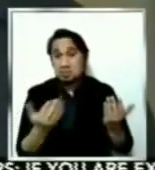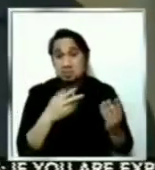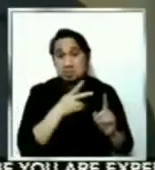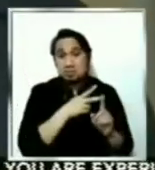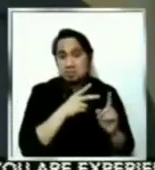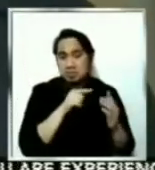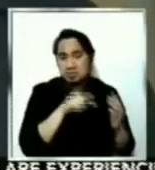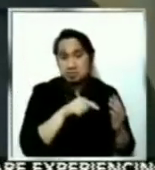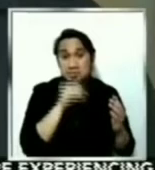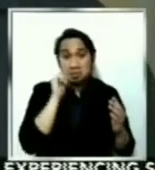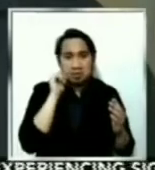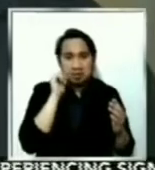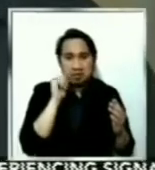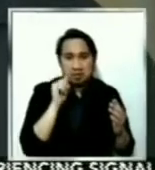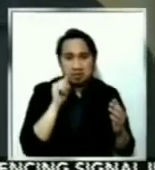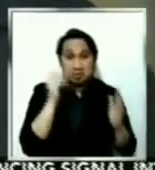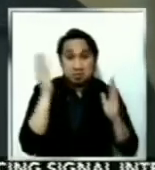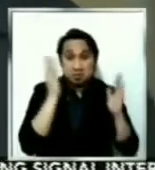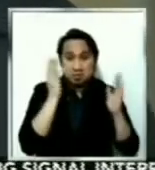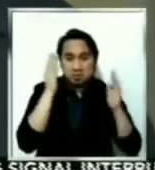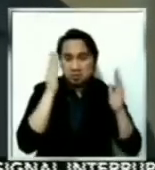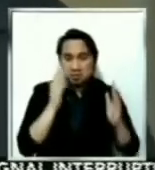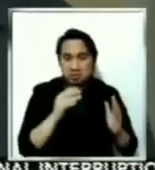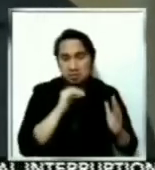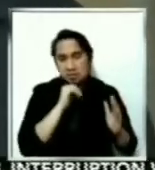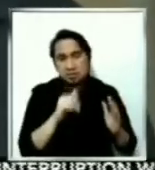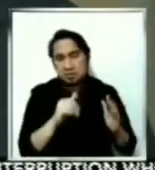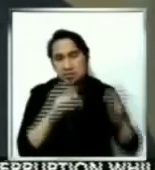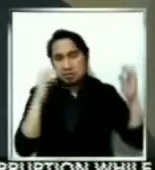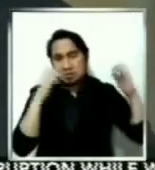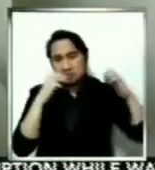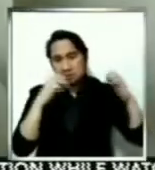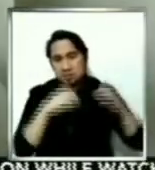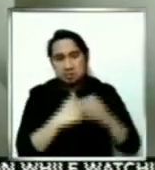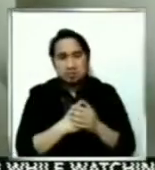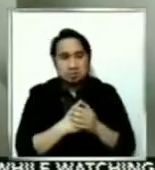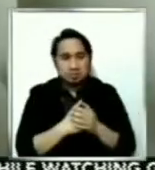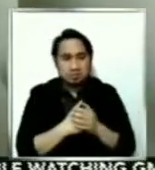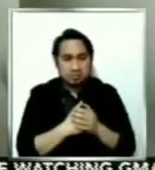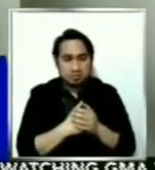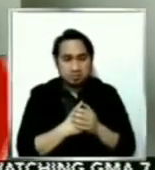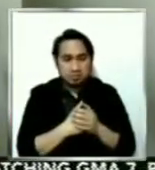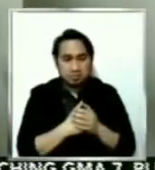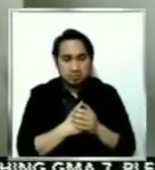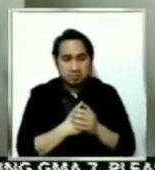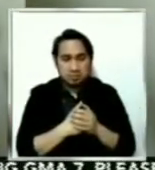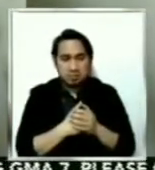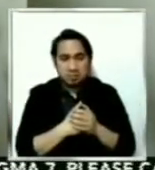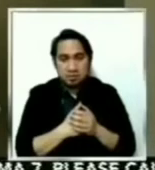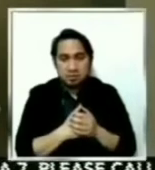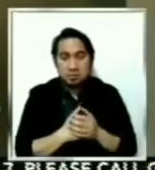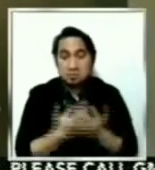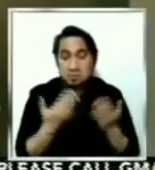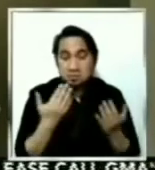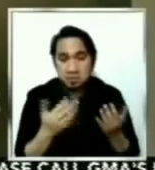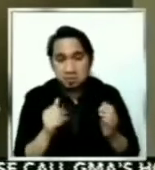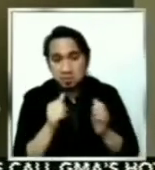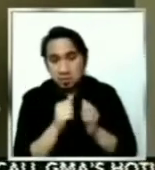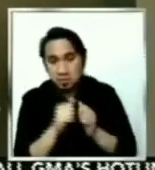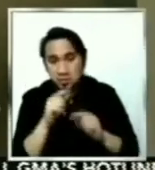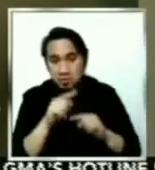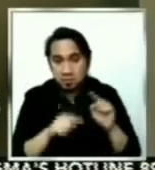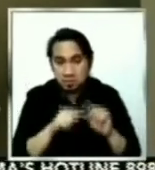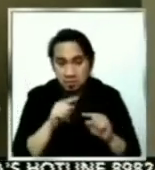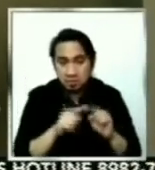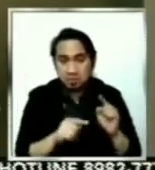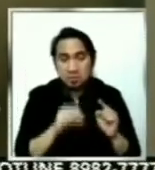gabing yon, yun ang mga makakasama niya. Let's just put it that way. Uh-huh. She was supposed to be with friends, and she was not